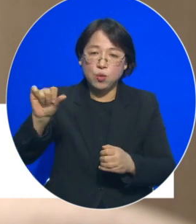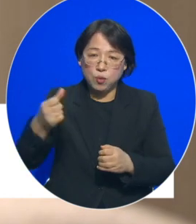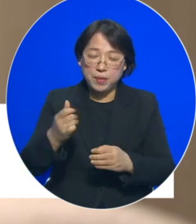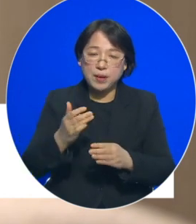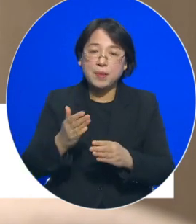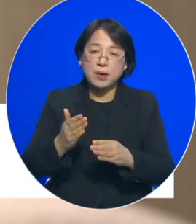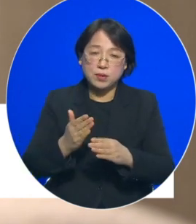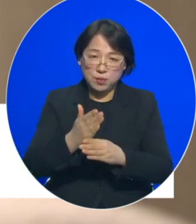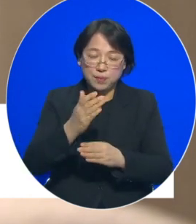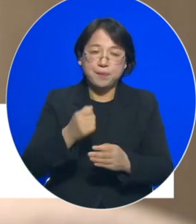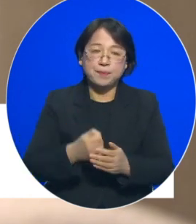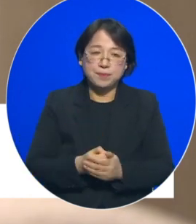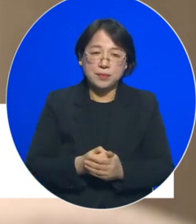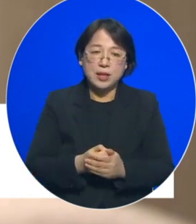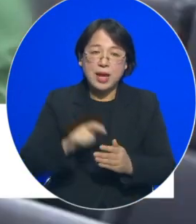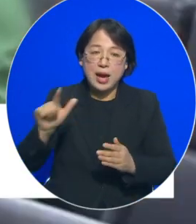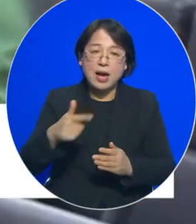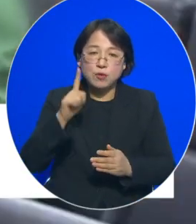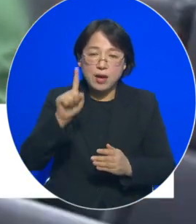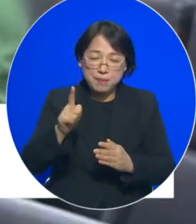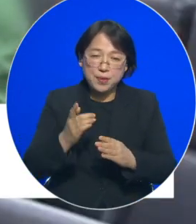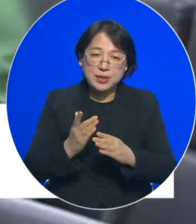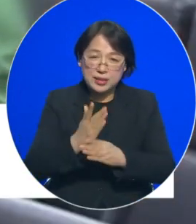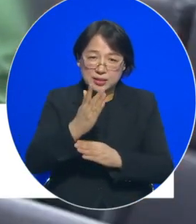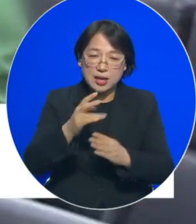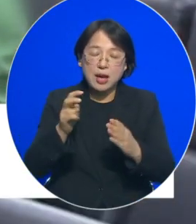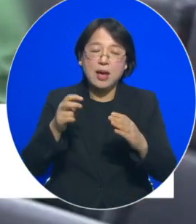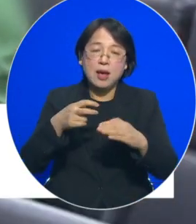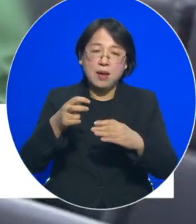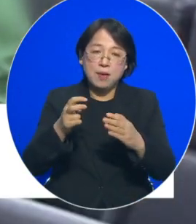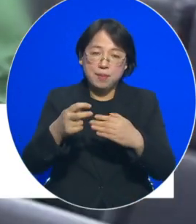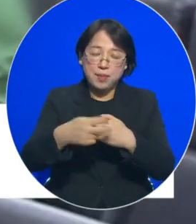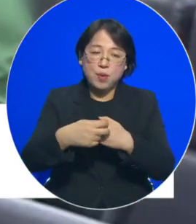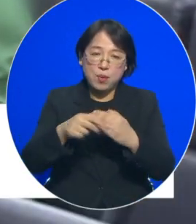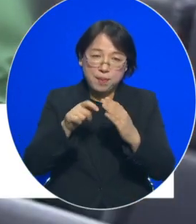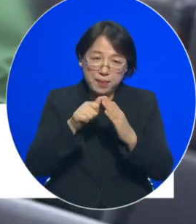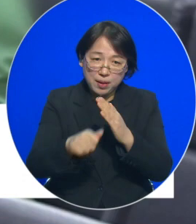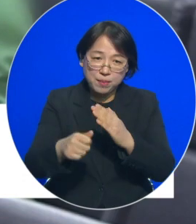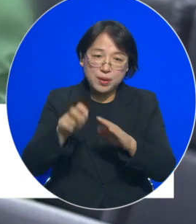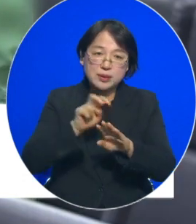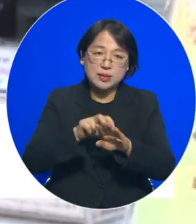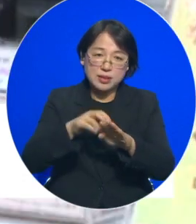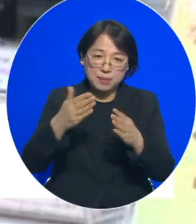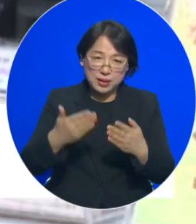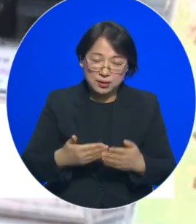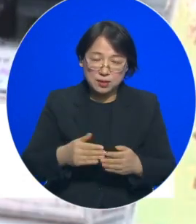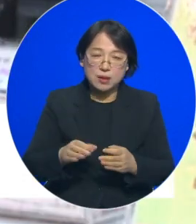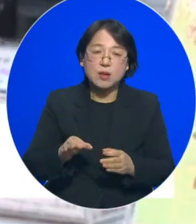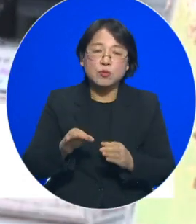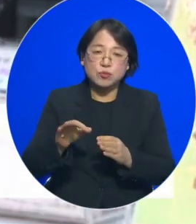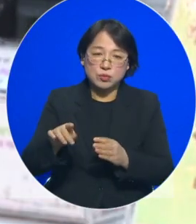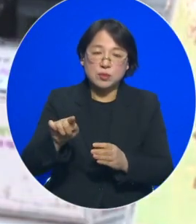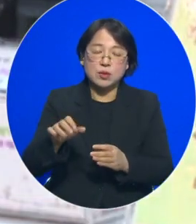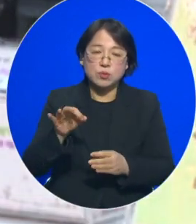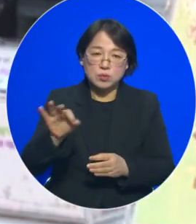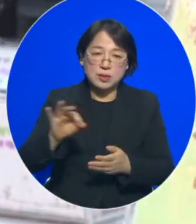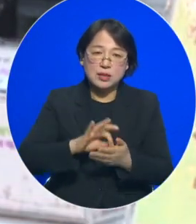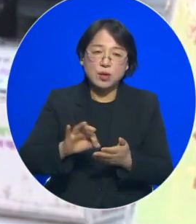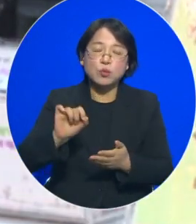하루에 한 번 이상 의료기관을 찾은 겁니다. 이들에게 투입한 급여비는 251억 4,500만 원에